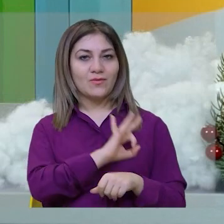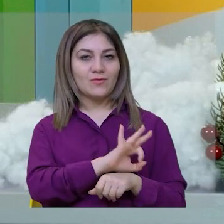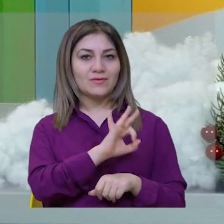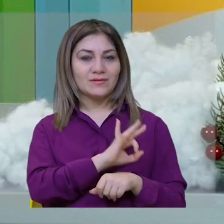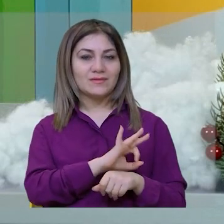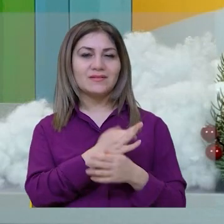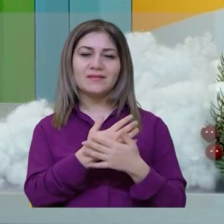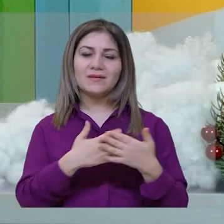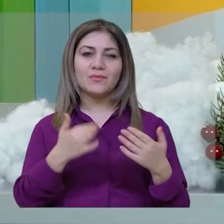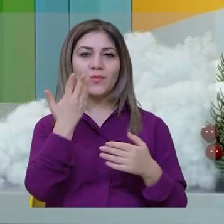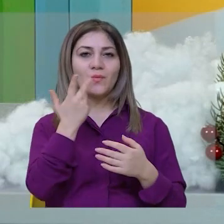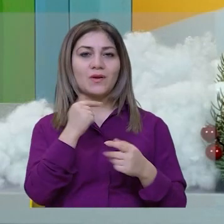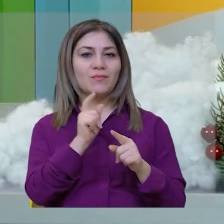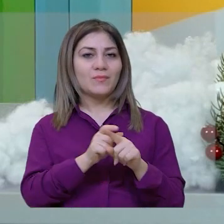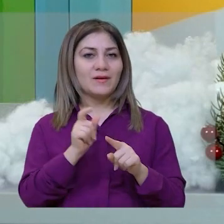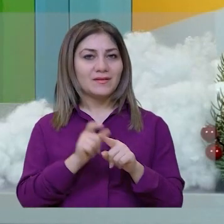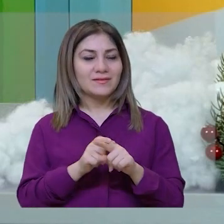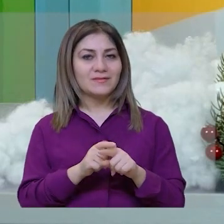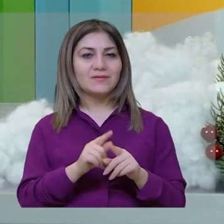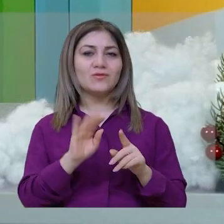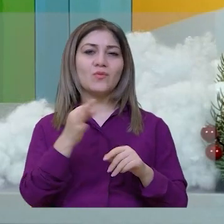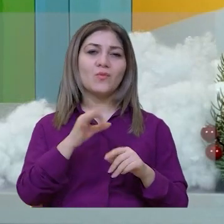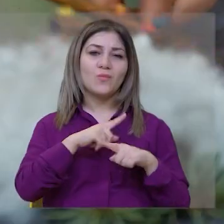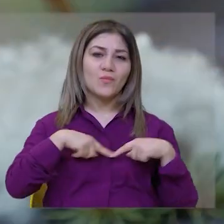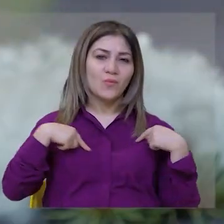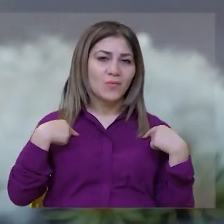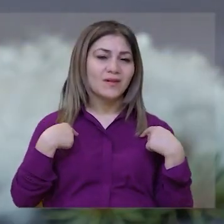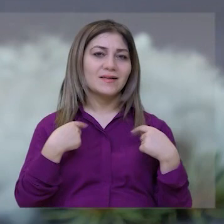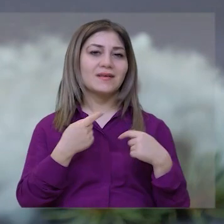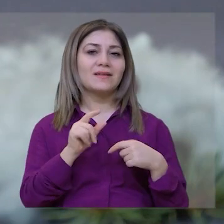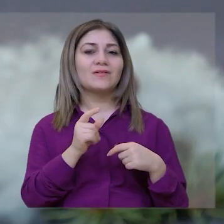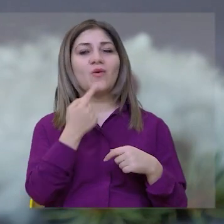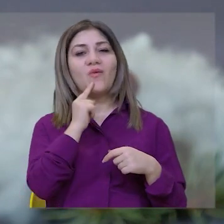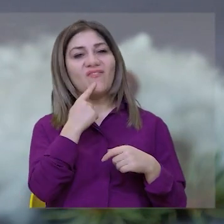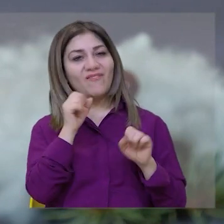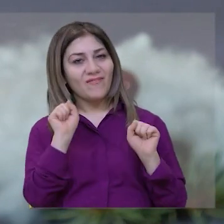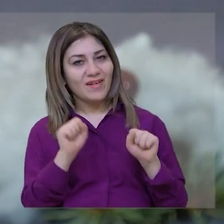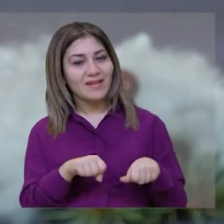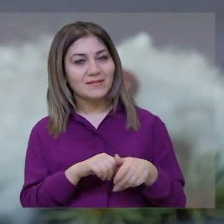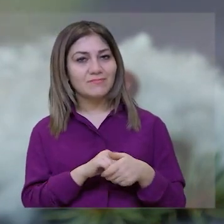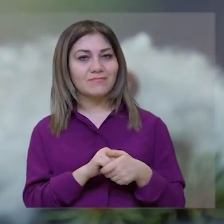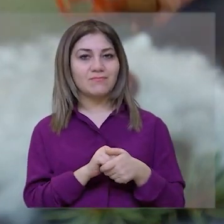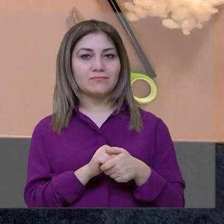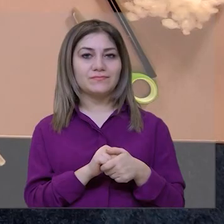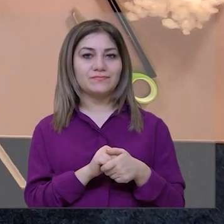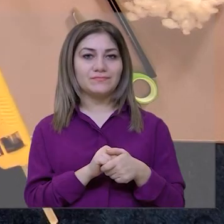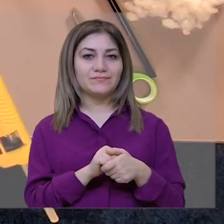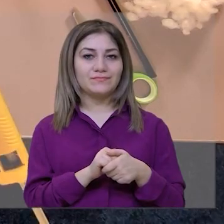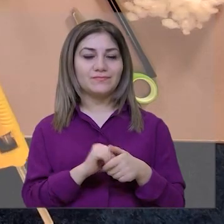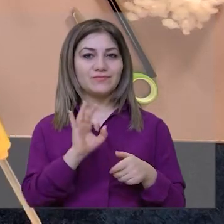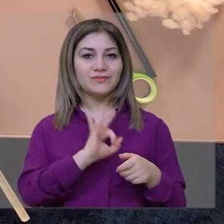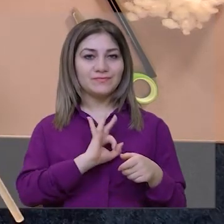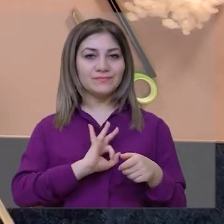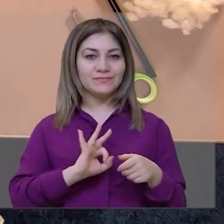օգտագործել տարատեսակ գունավոր բաներ, հուլունքներ կամ գուցե նաև կոնֆետներ, ինչպես որ այստեղ է։